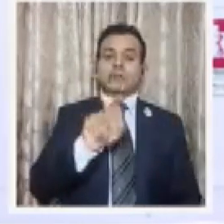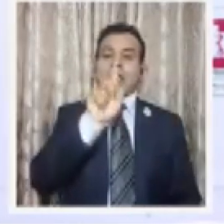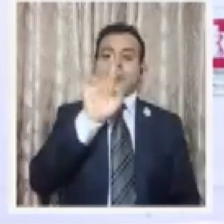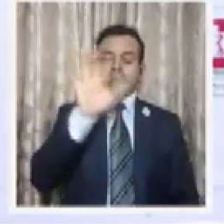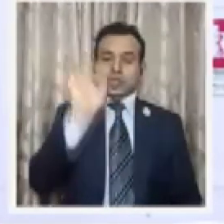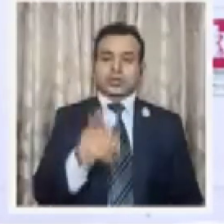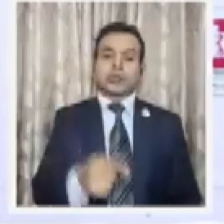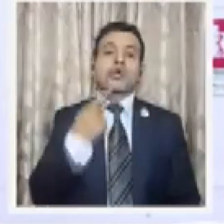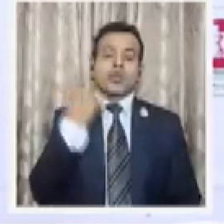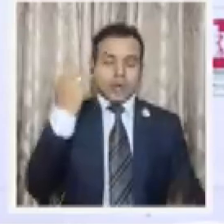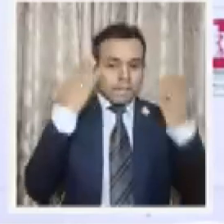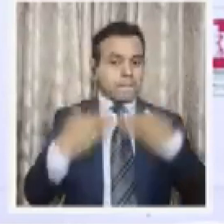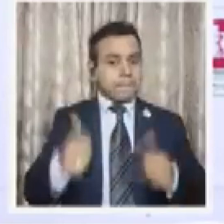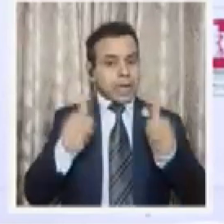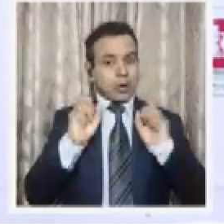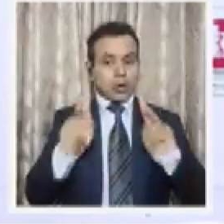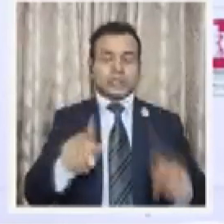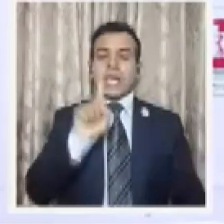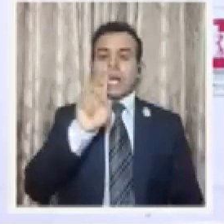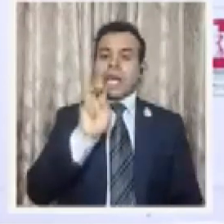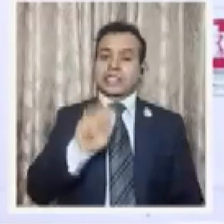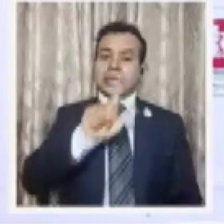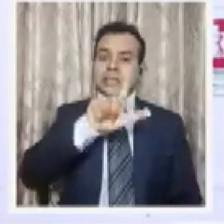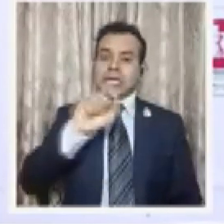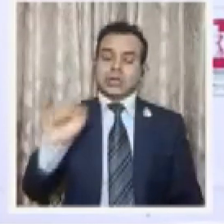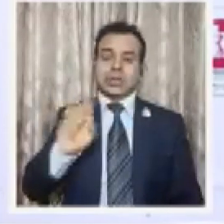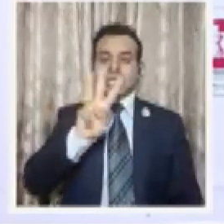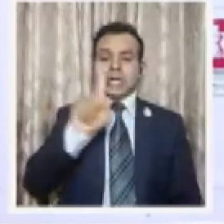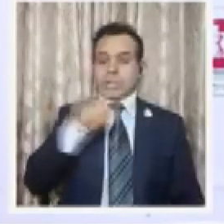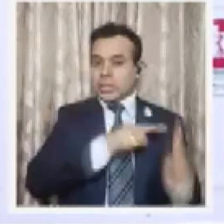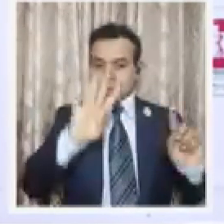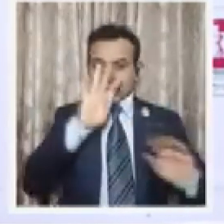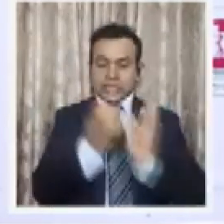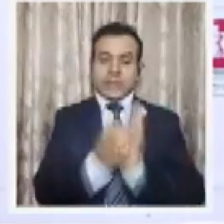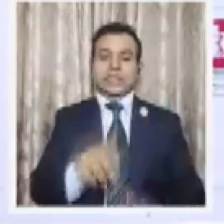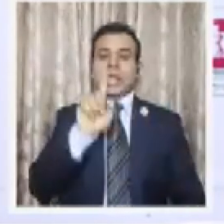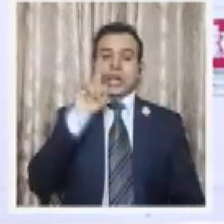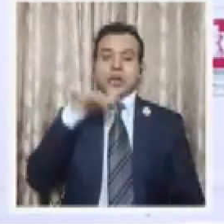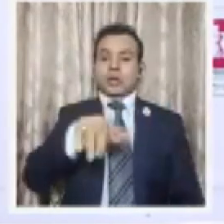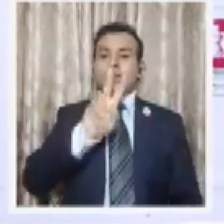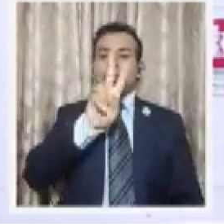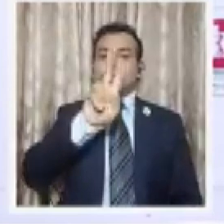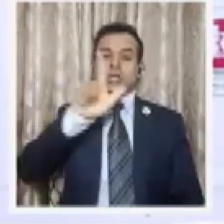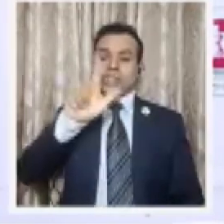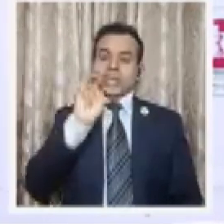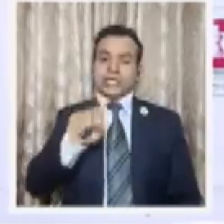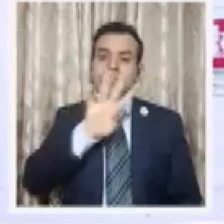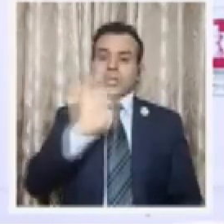20.15%। সুস্থ হয়েছেন 24 ঘন্টায় 1,731 জন এবং এ পর্যন্ত সুস্থ